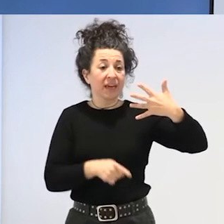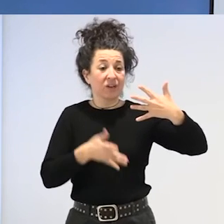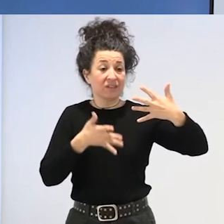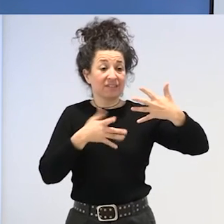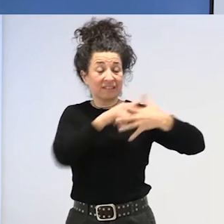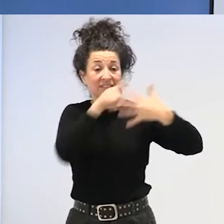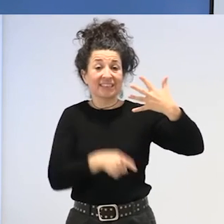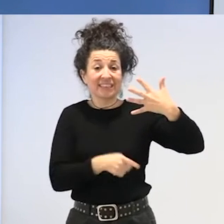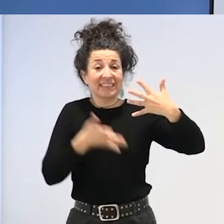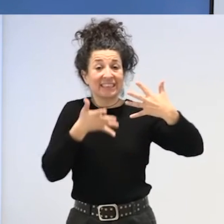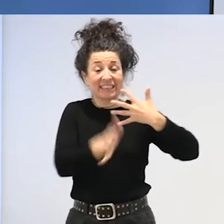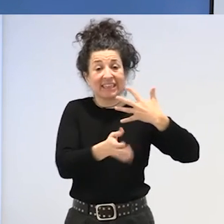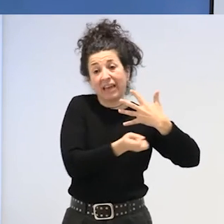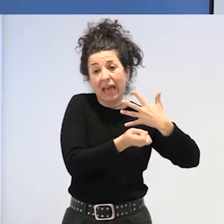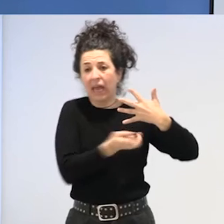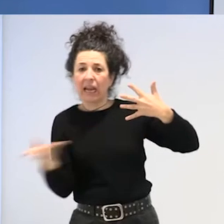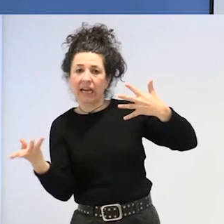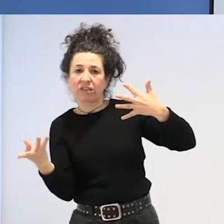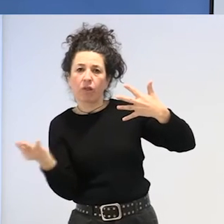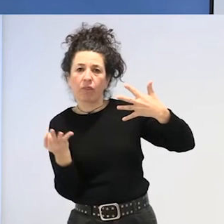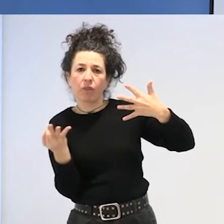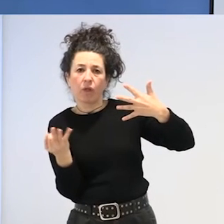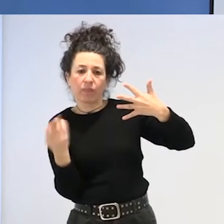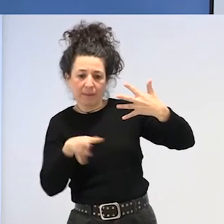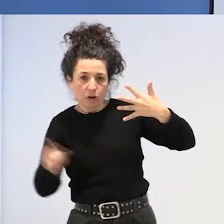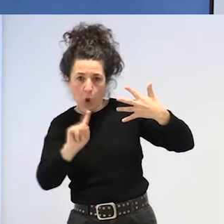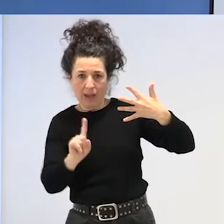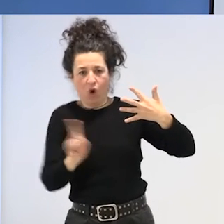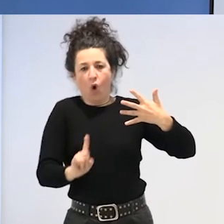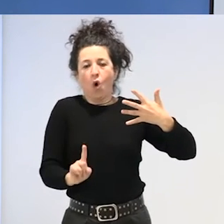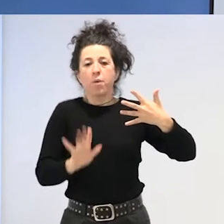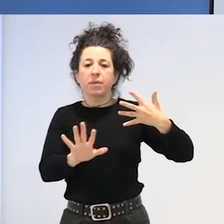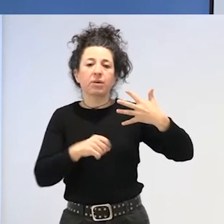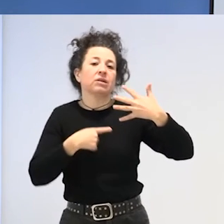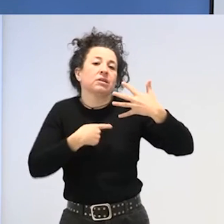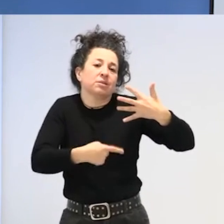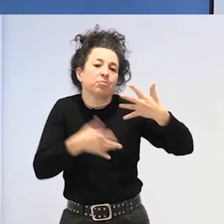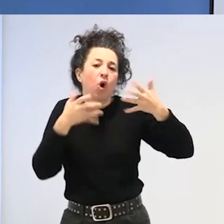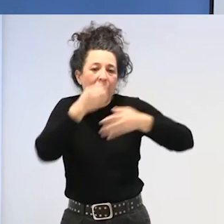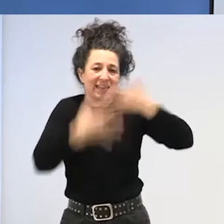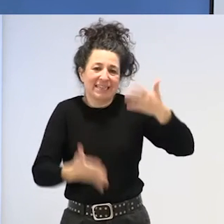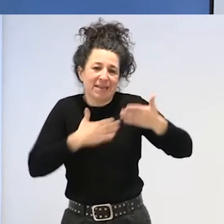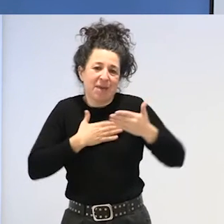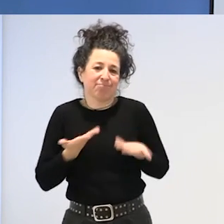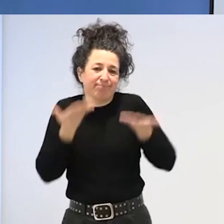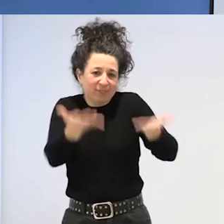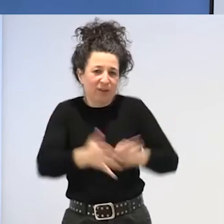beste guztiak ez dituzula irakurri behar, baina hortxe dago.